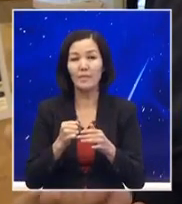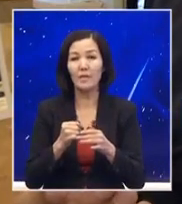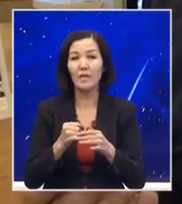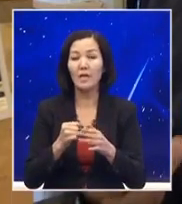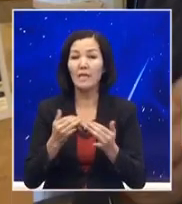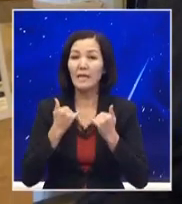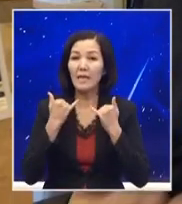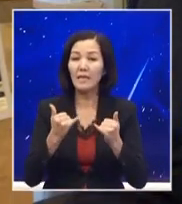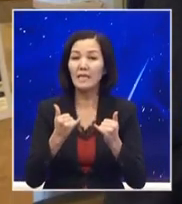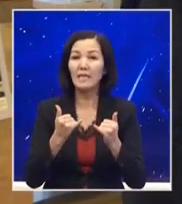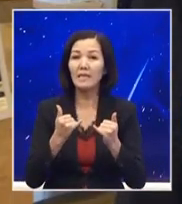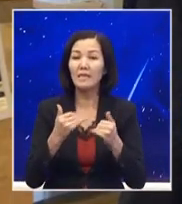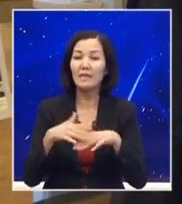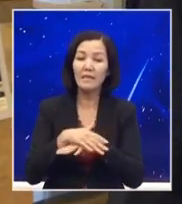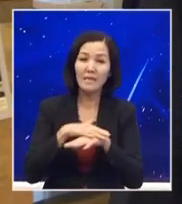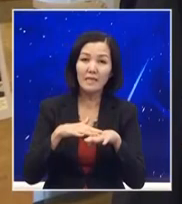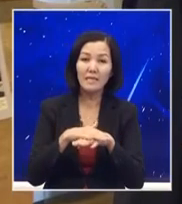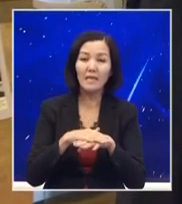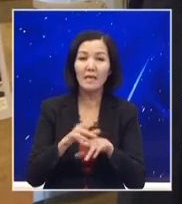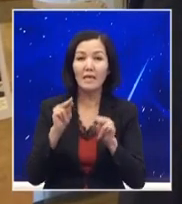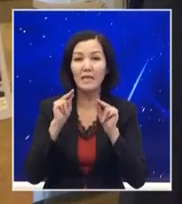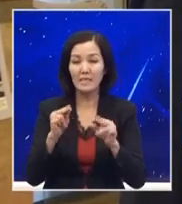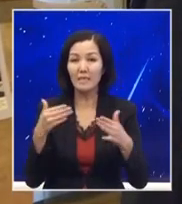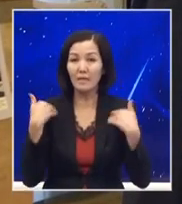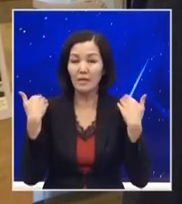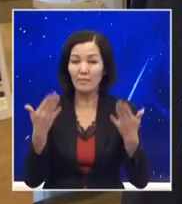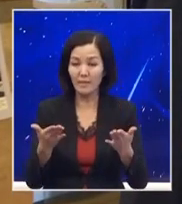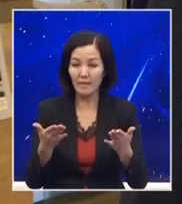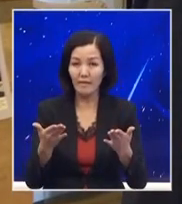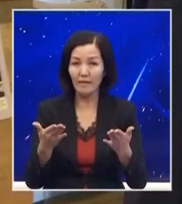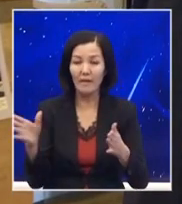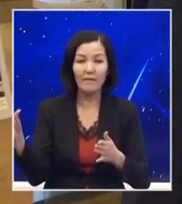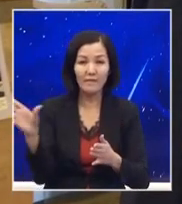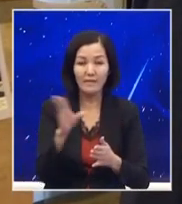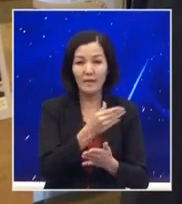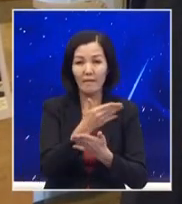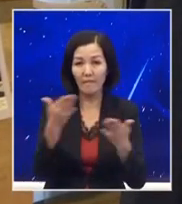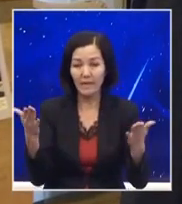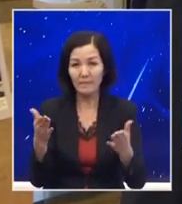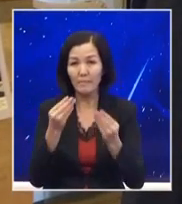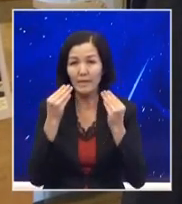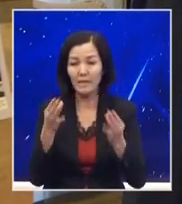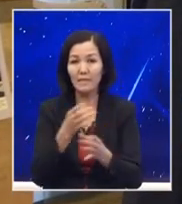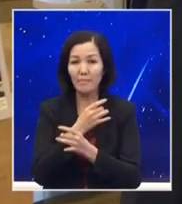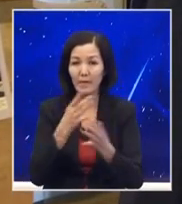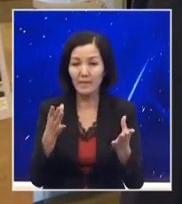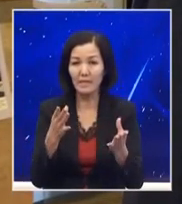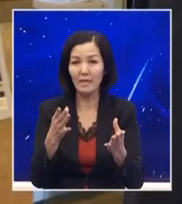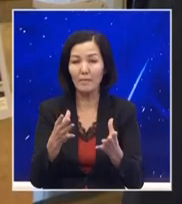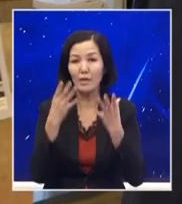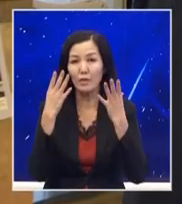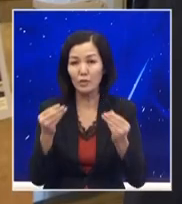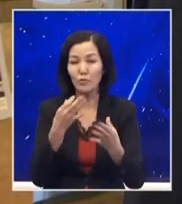дорогие соотечественники, я искренне хотел бы поздравить всех вас с прекрасным праздником, с